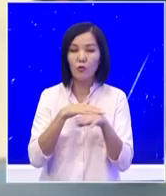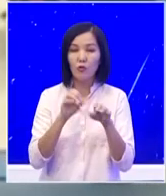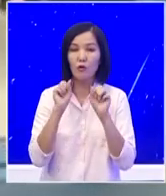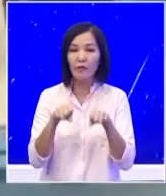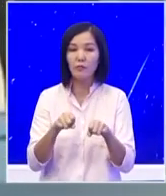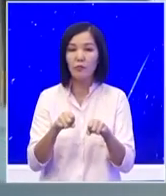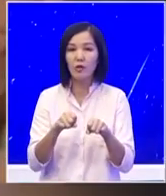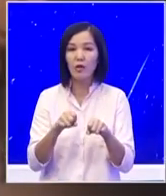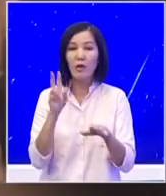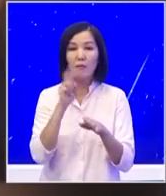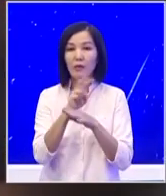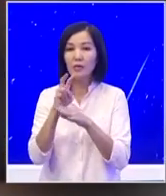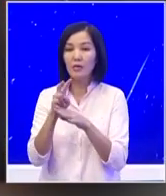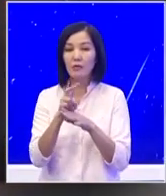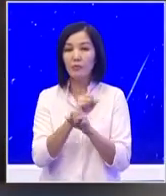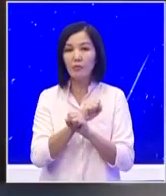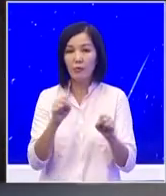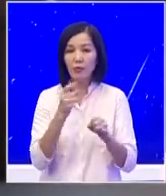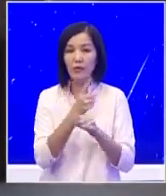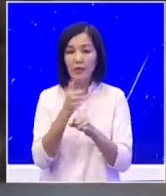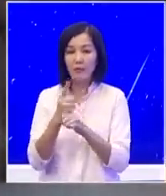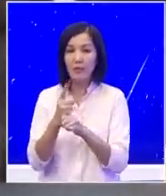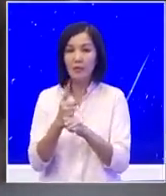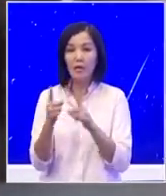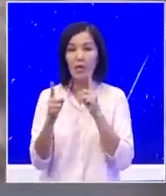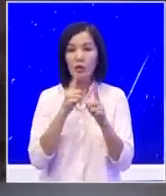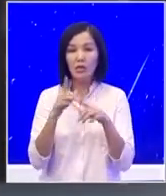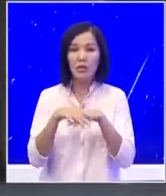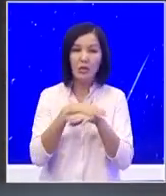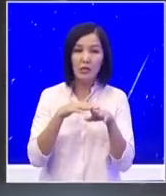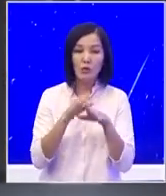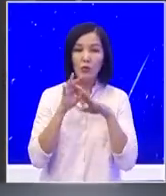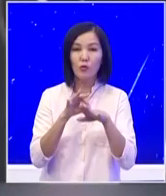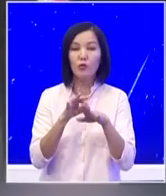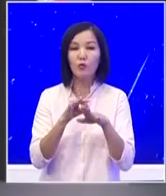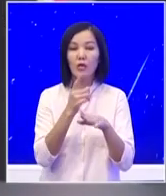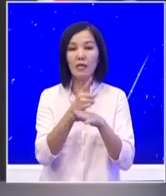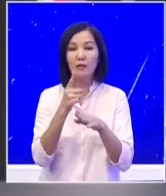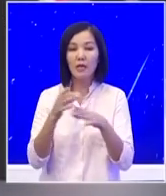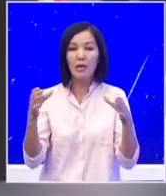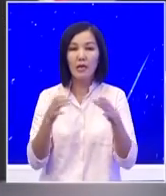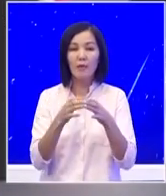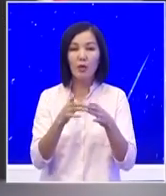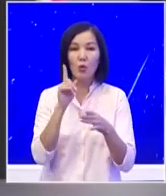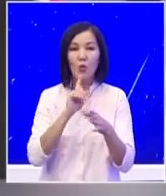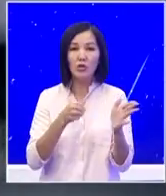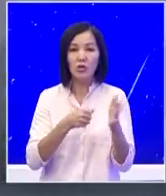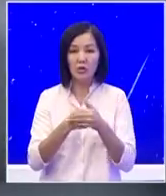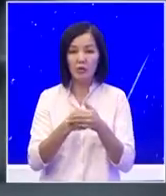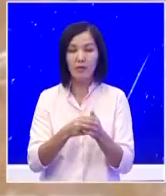мүмкіндігінше сыртқа шықпауға кеңес берілген. Жаппай жиындарды өткізуге тыйым салынып, компаниялардың көбі уақытша